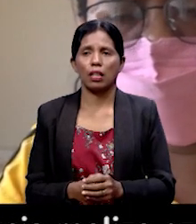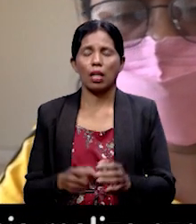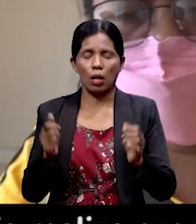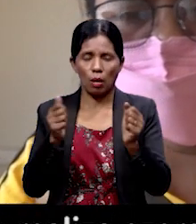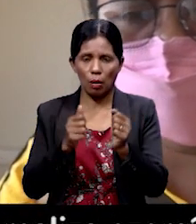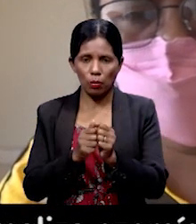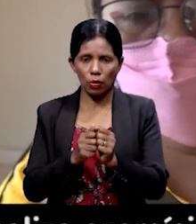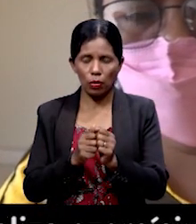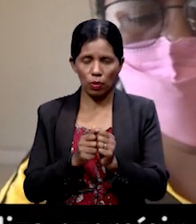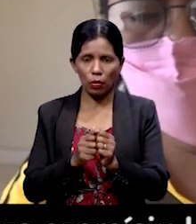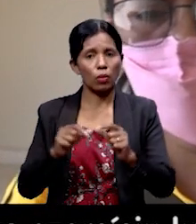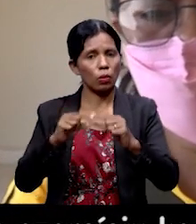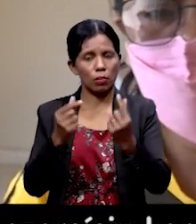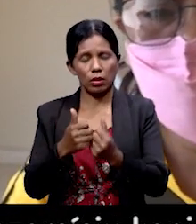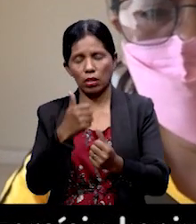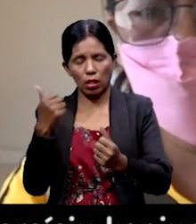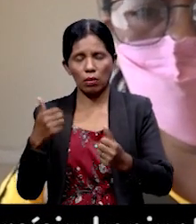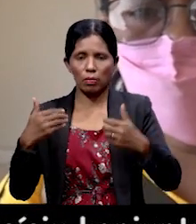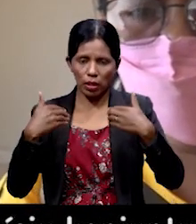setori sira seluk nebe makia sira baia